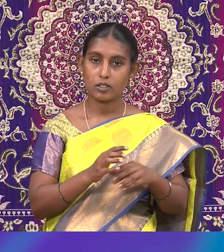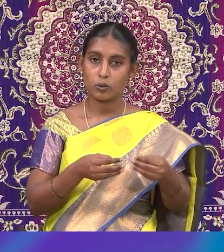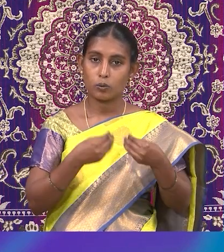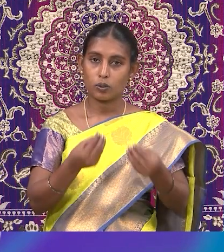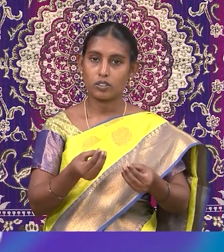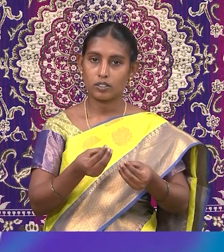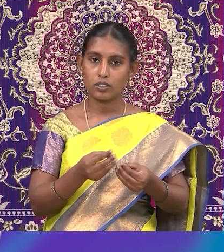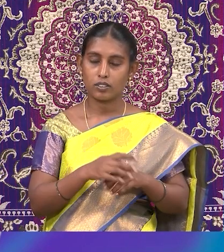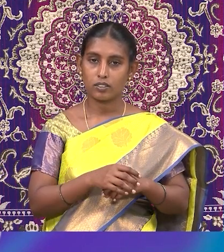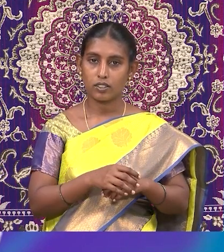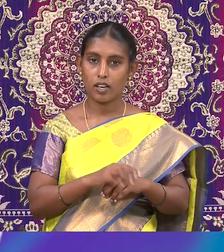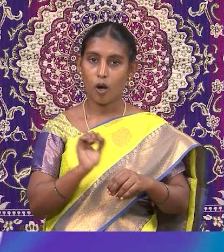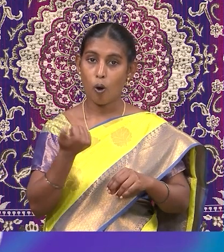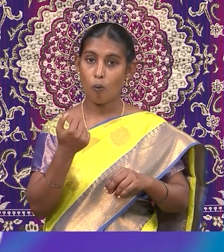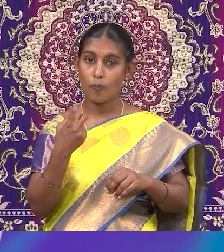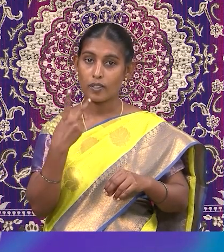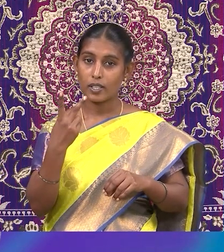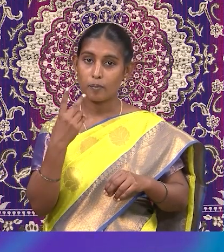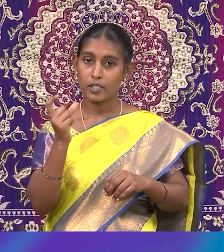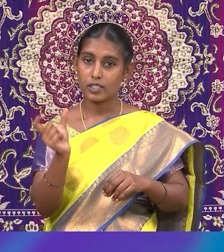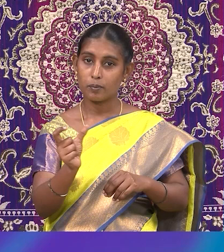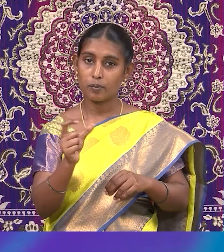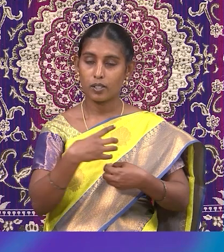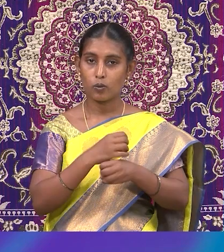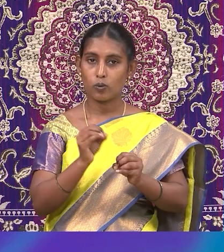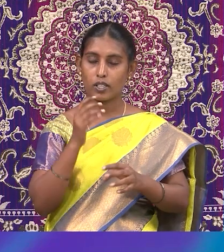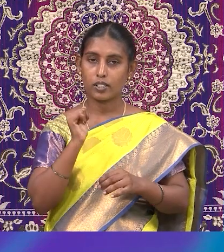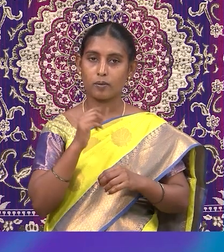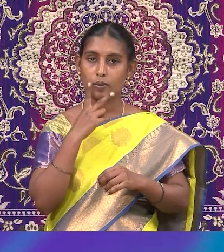கொடுக்கப்பட்டால் இருபடி சமன்பாட்டை அமைப்பது எவ்வாறு,